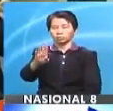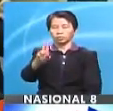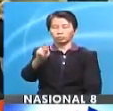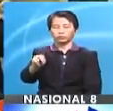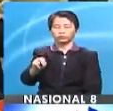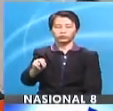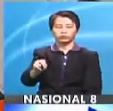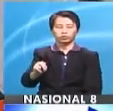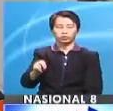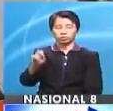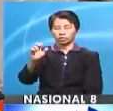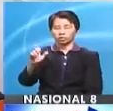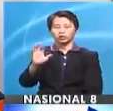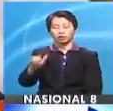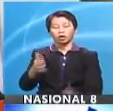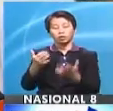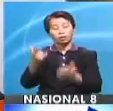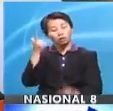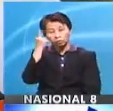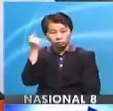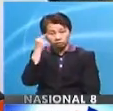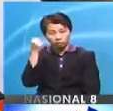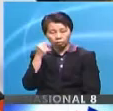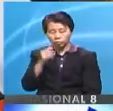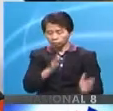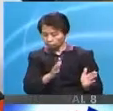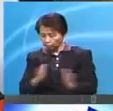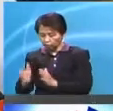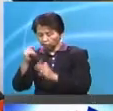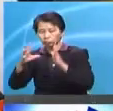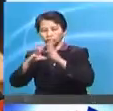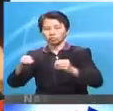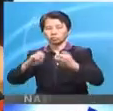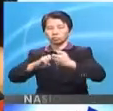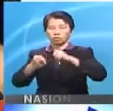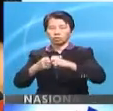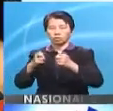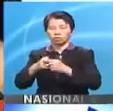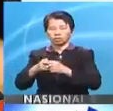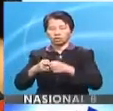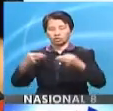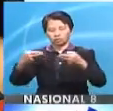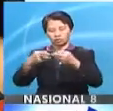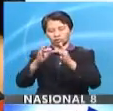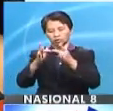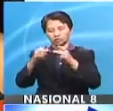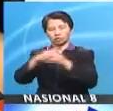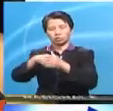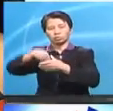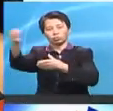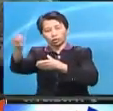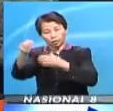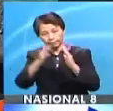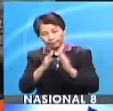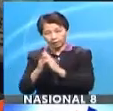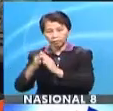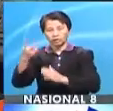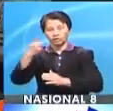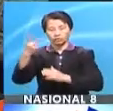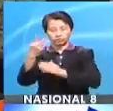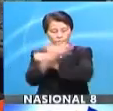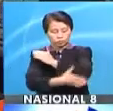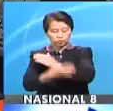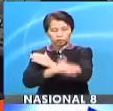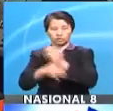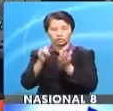Datuk AON ago dagang yang ingin tahu strategi bagi mengatasi masalah sambungan internet di kawasan luar Bandar di kedua-dua negeri